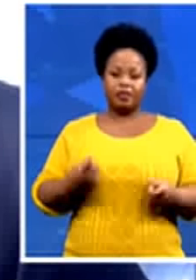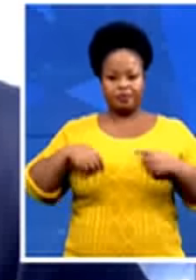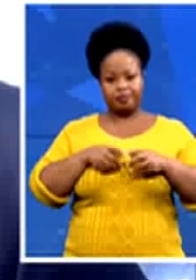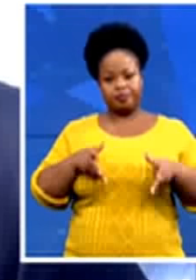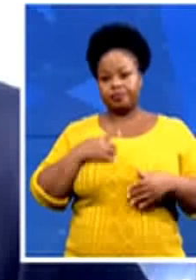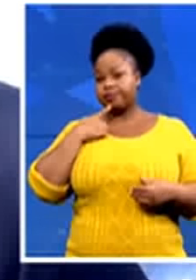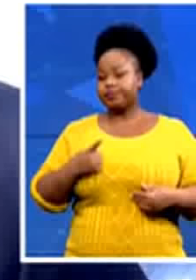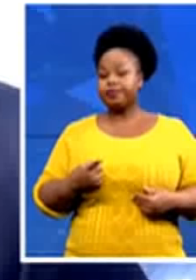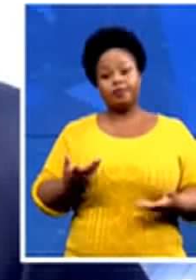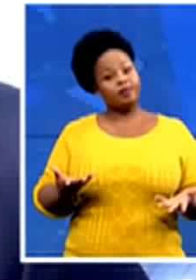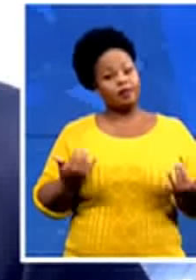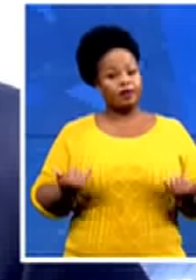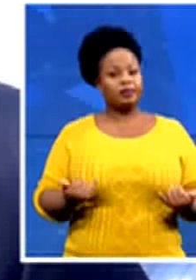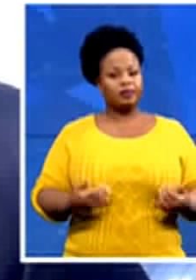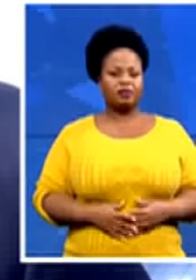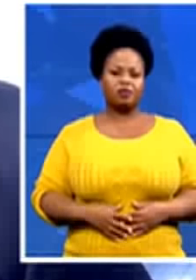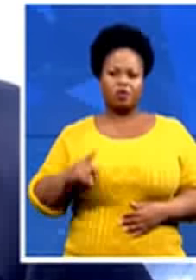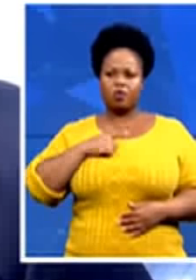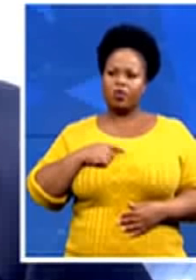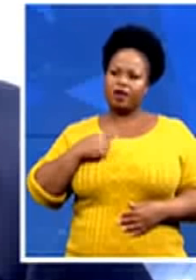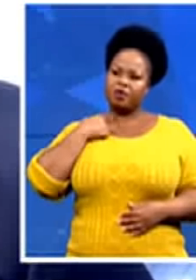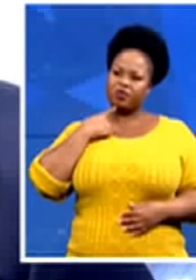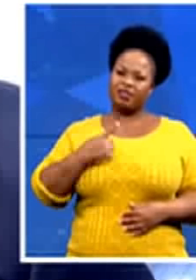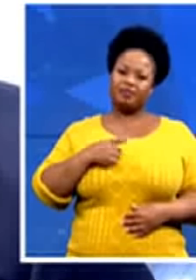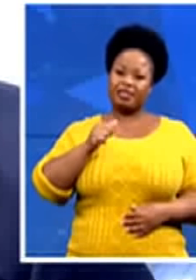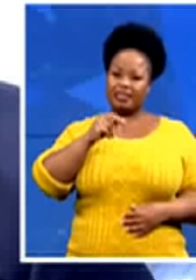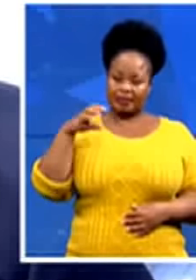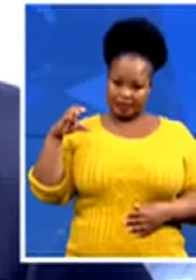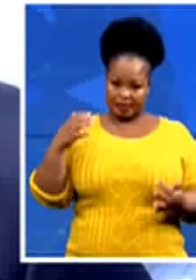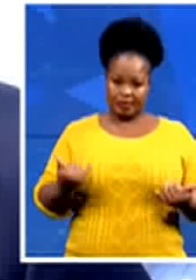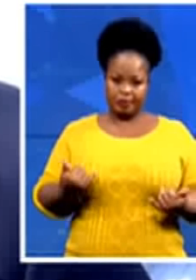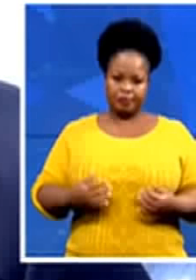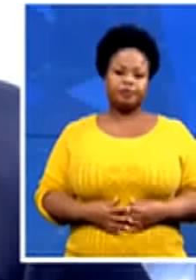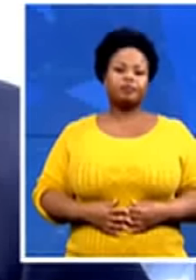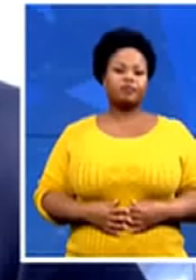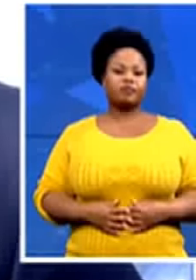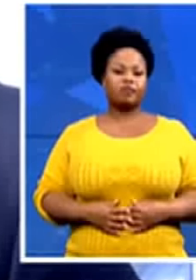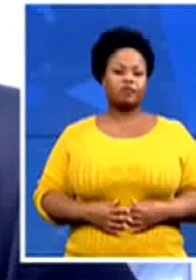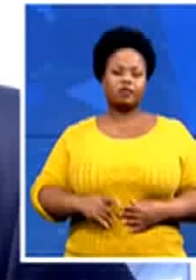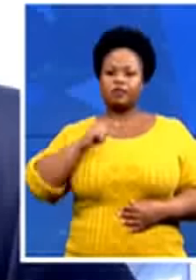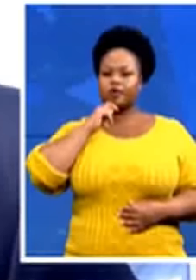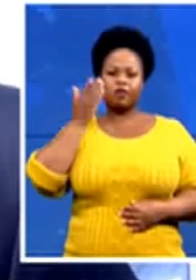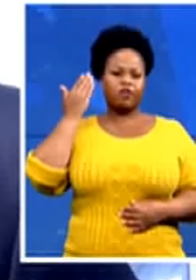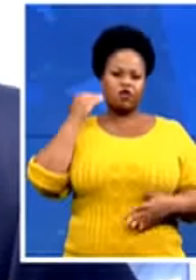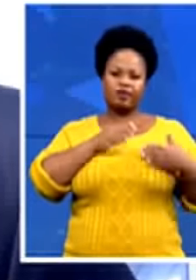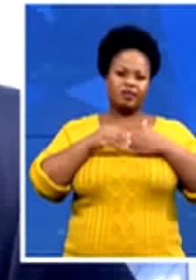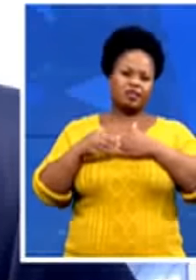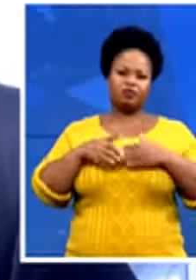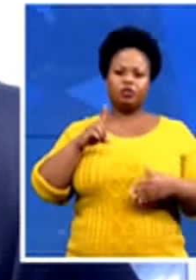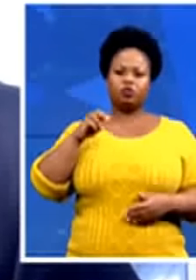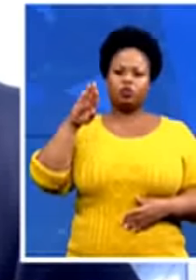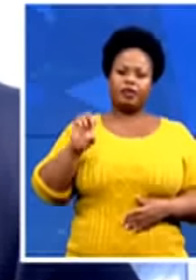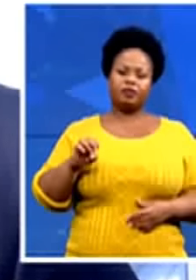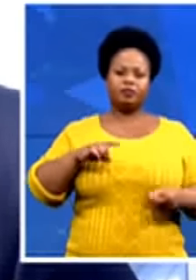yabona sasefuna ukutshela ukuthi iANC le yake yahola uDube yahola uSeme yahola